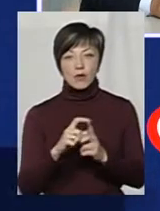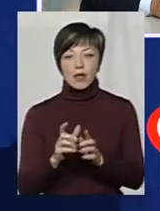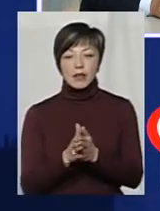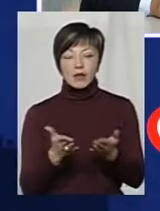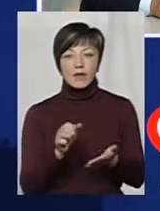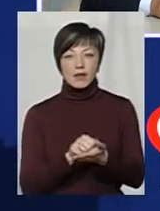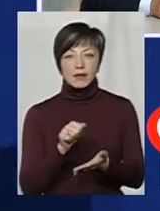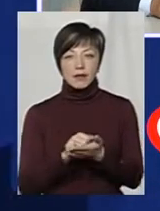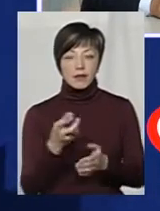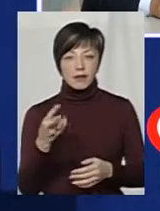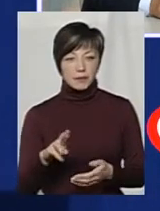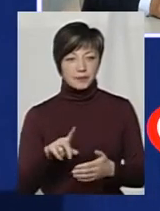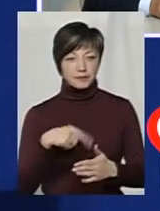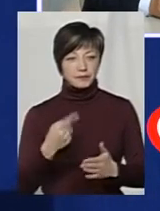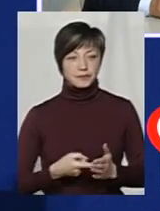книговидання?